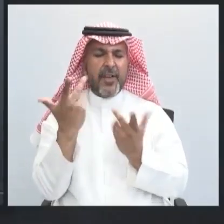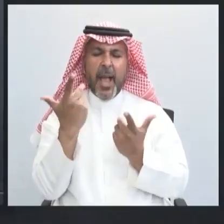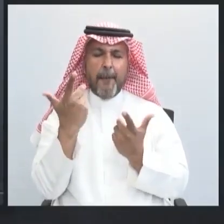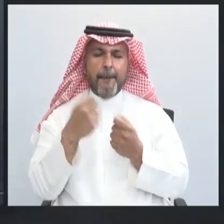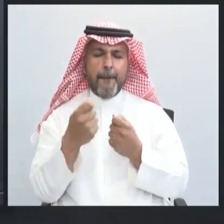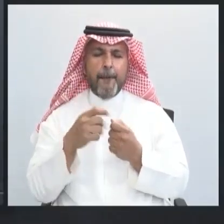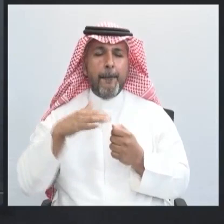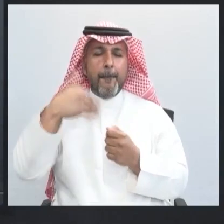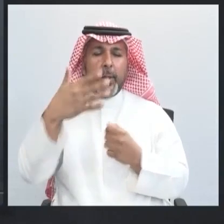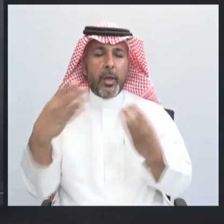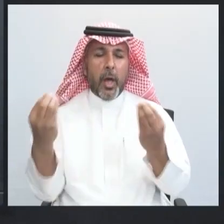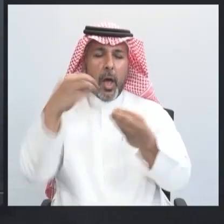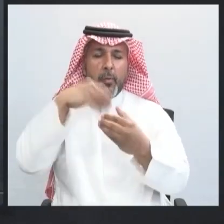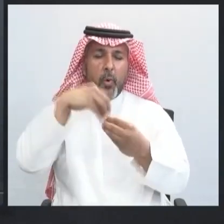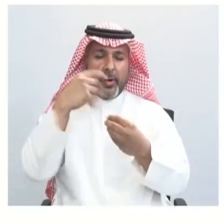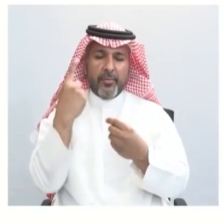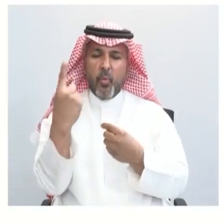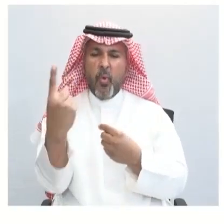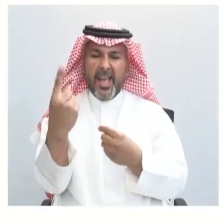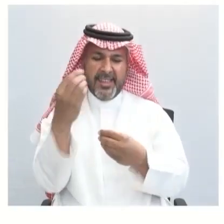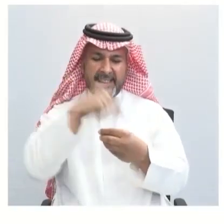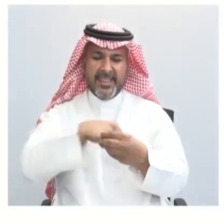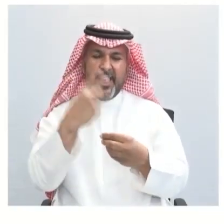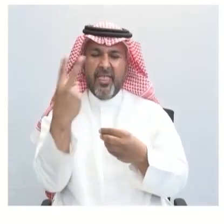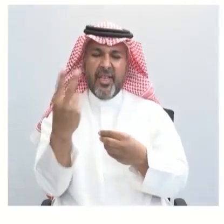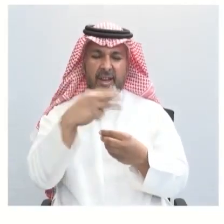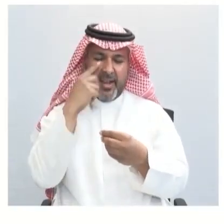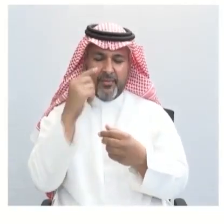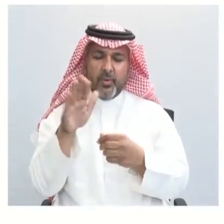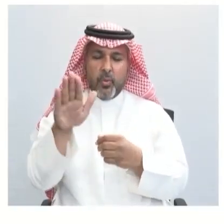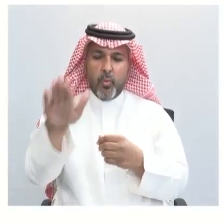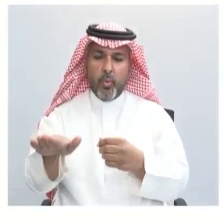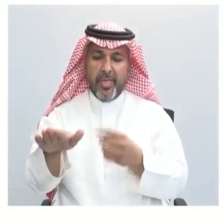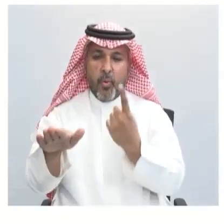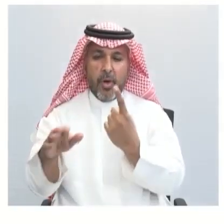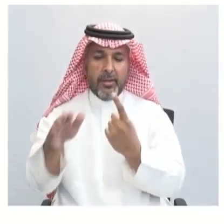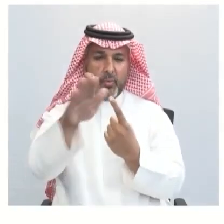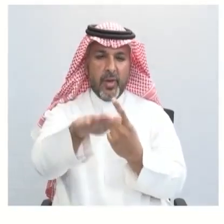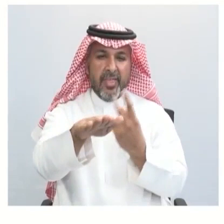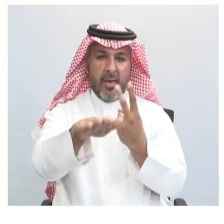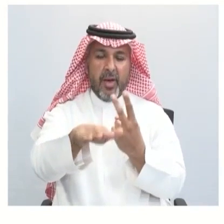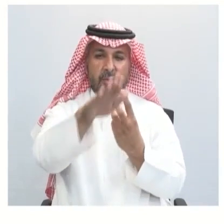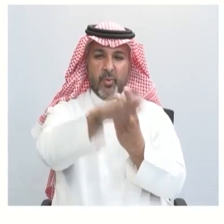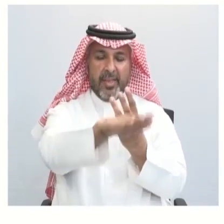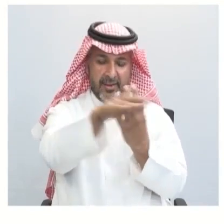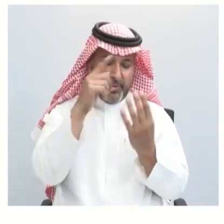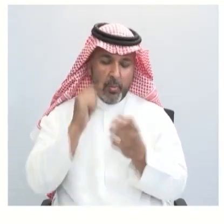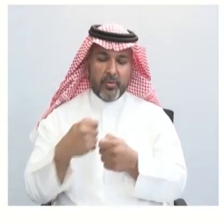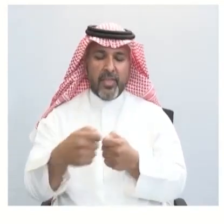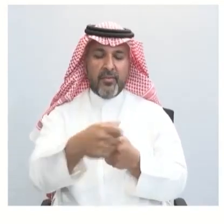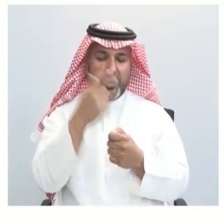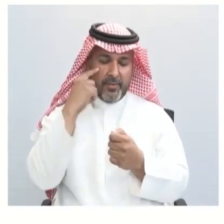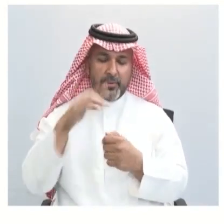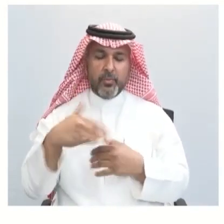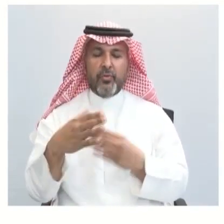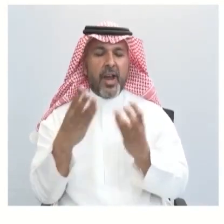تقسيم ان لدينا هم يريدون ان يجمعوا 5000 عددهم ان